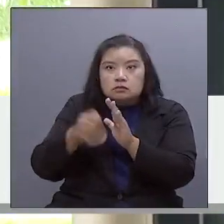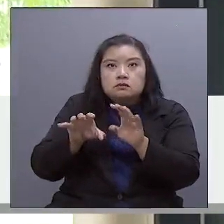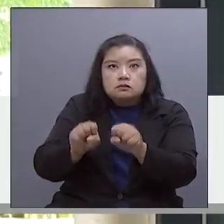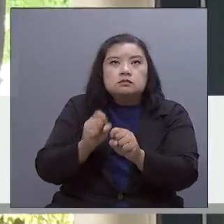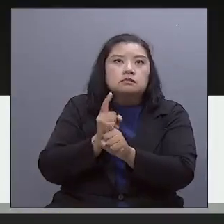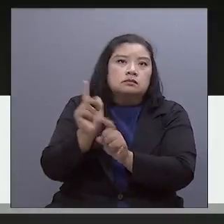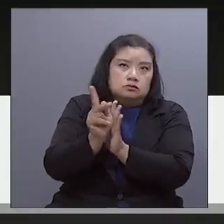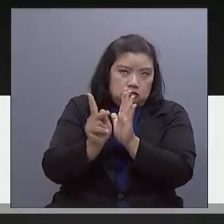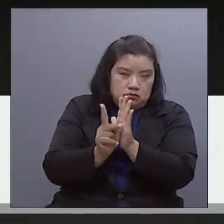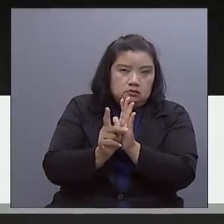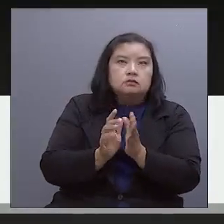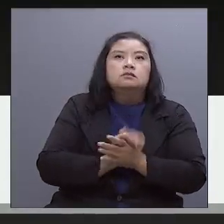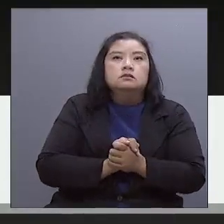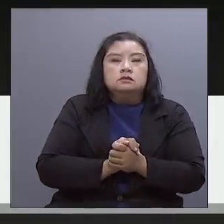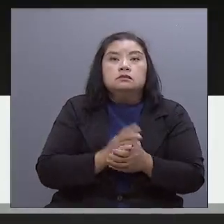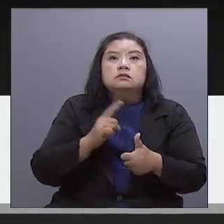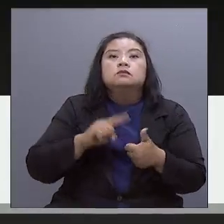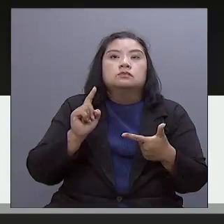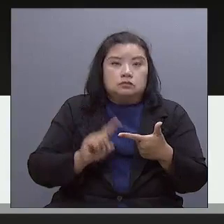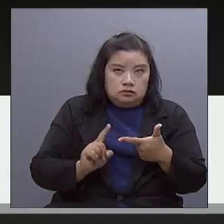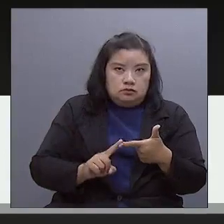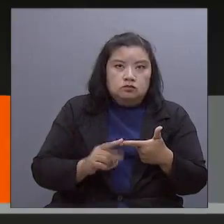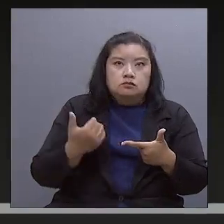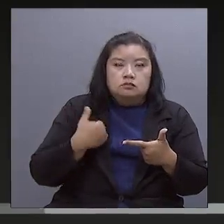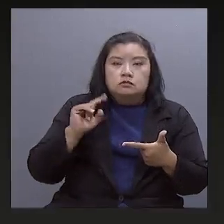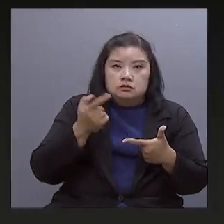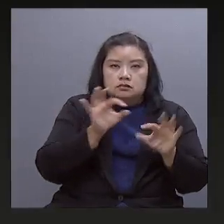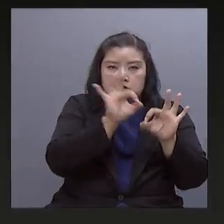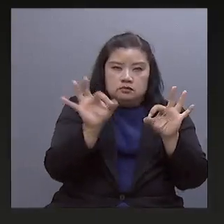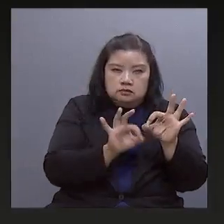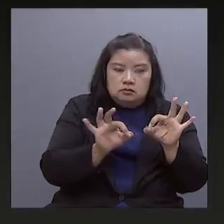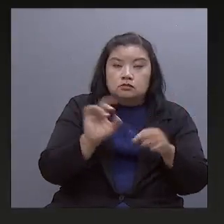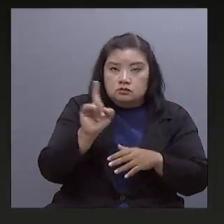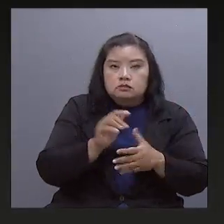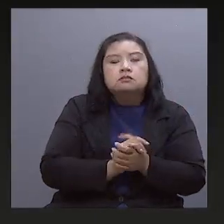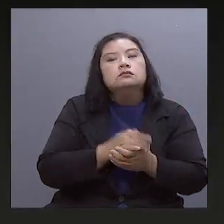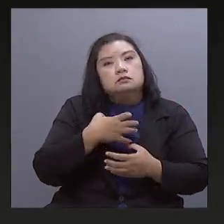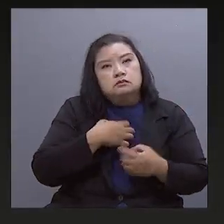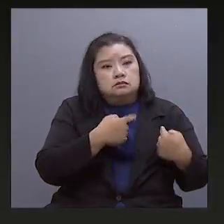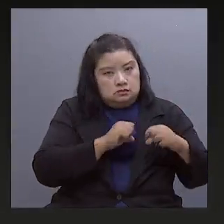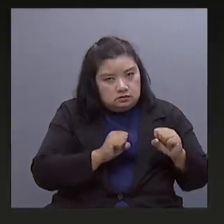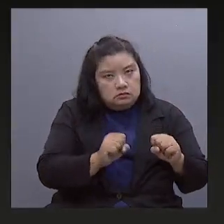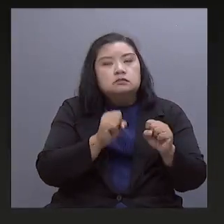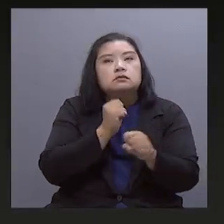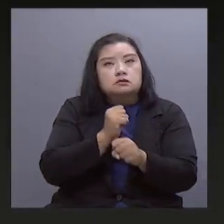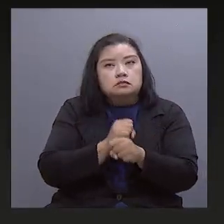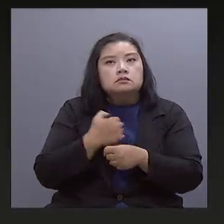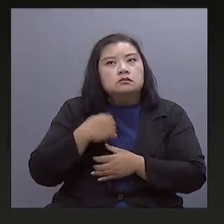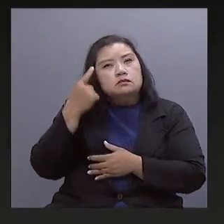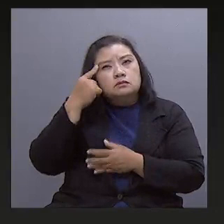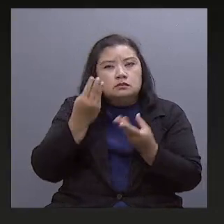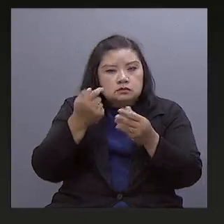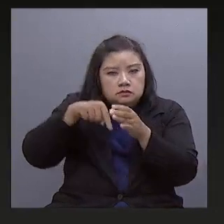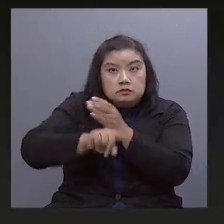ทางกฎหมายให้ถึงที่สุดแล้วในเวลาต่อมาก็โพสต์ขึ้นใหม่โพสต์นึงบอกว่าให้กำลังใจเจ้าหน้าที่กำลังให้เจ้าหน้าที่ตรวจสอบค่ะ